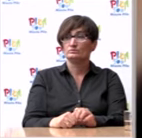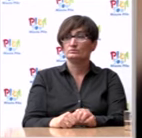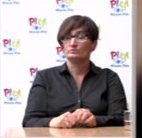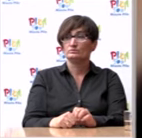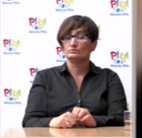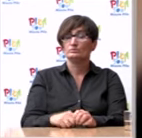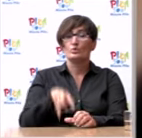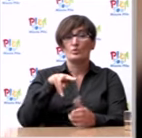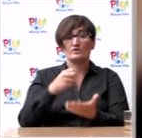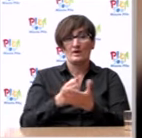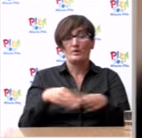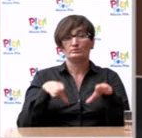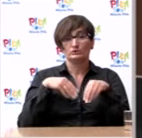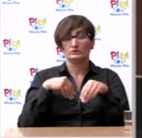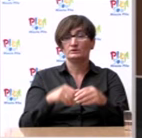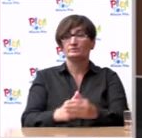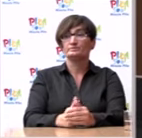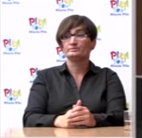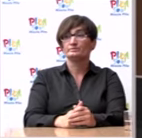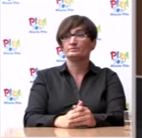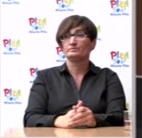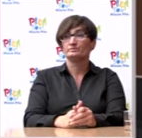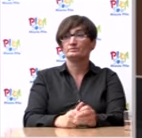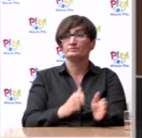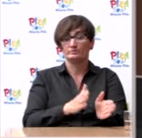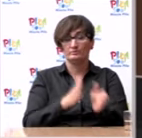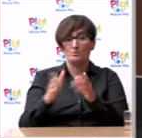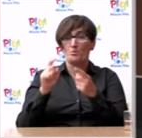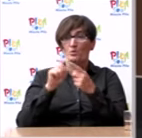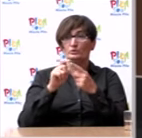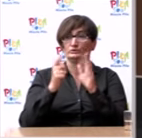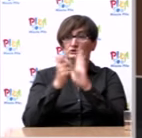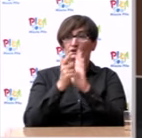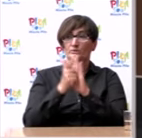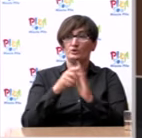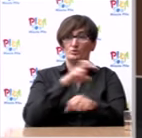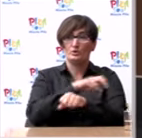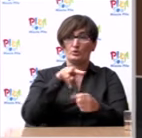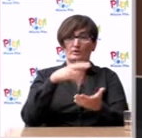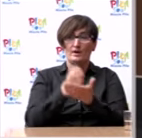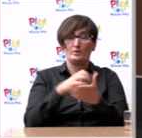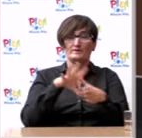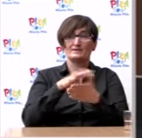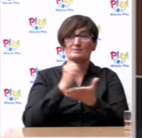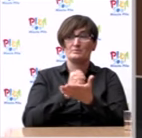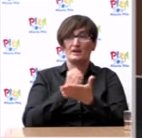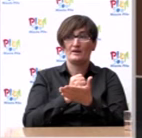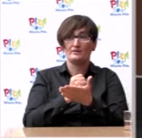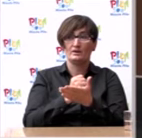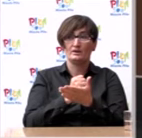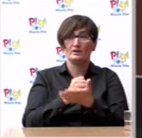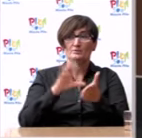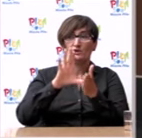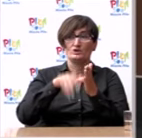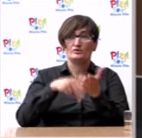Stwierdzam, że uchwała została przyjęta jednomyślnie. A teraz kolejny, 17 punkt porządku obrad. Jest to projekt uchwały w sprawie przystąpienia do sporządzenia miejscowego